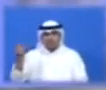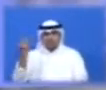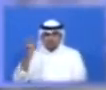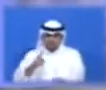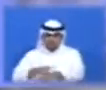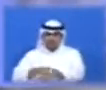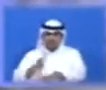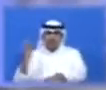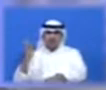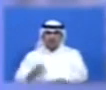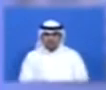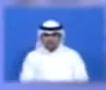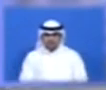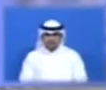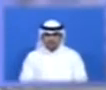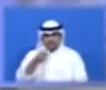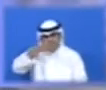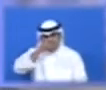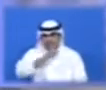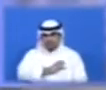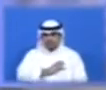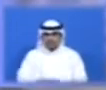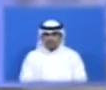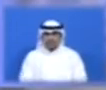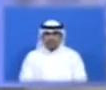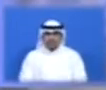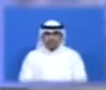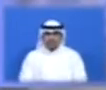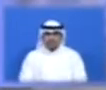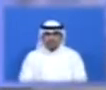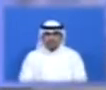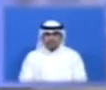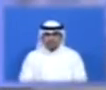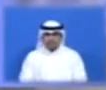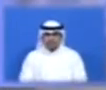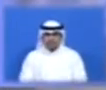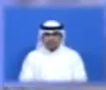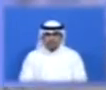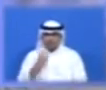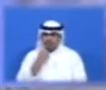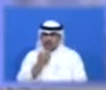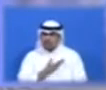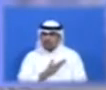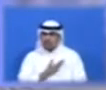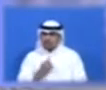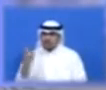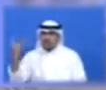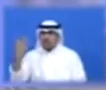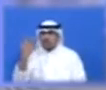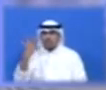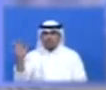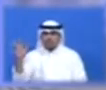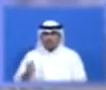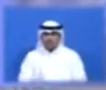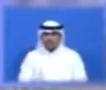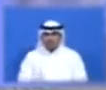غد. انتقلت إلى رحمة الله تعالى مريم عوض فرحان الدوخي عن عمر ناهز